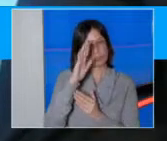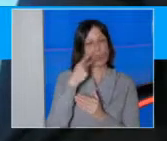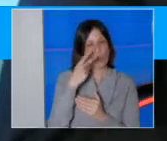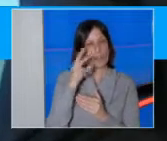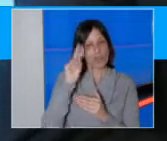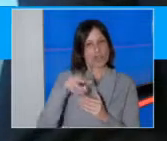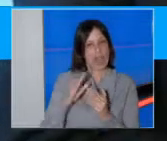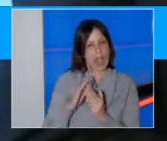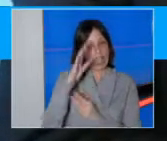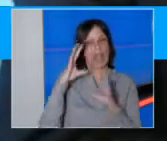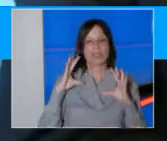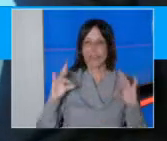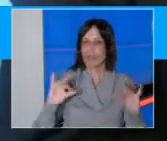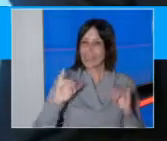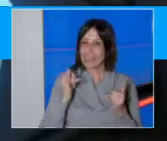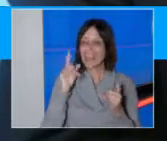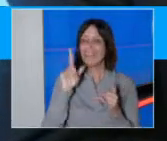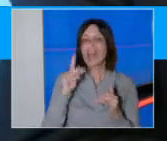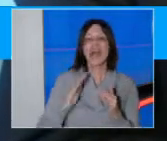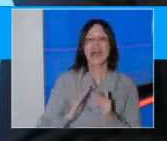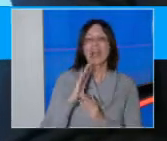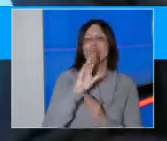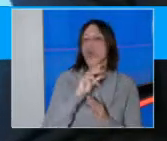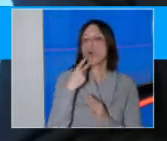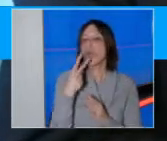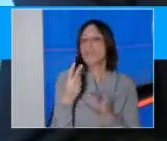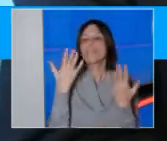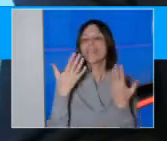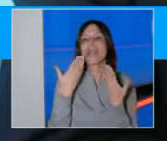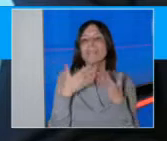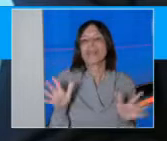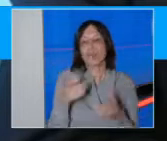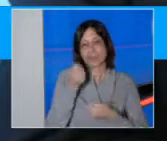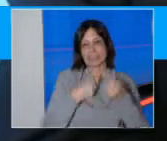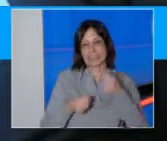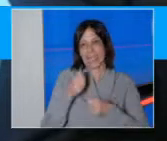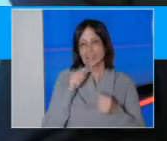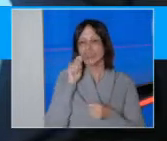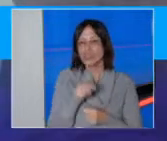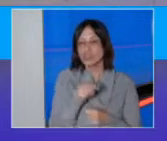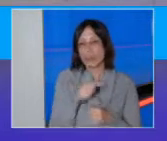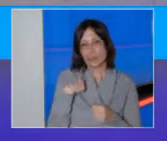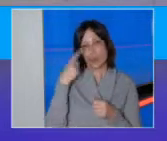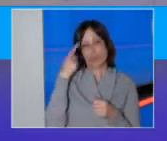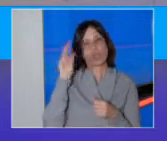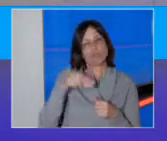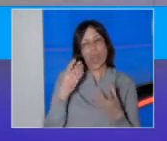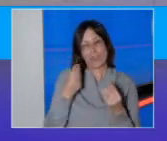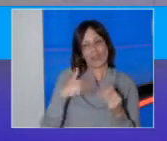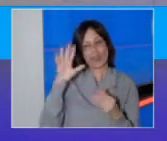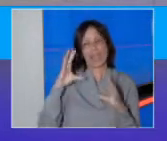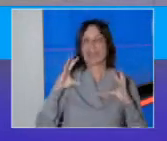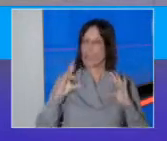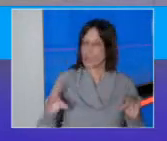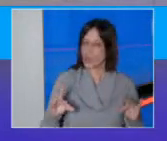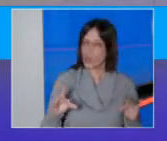עלייה בהדבקות, אבל הגרף שכח לציין משהו מאוד מאוד פשוט, מתי פתחו את המסחר. שמה אנחנו יודעים שיש הרבה יותר הידבקויות,